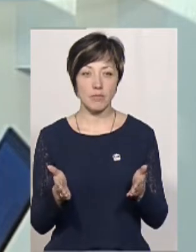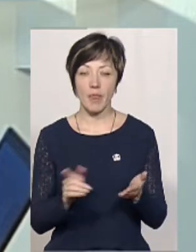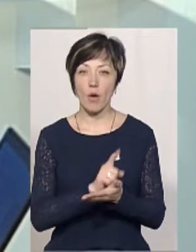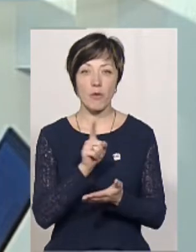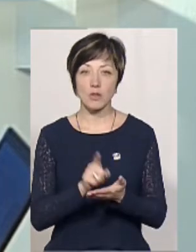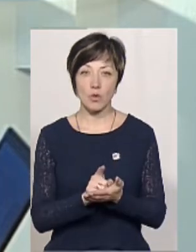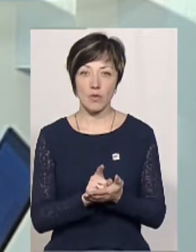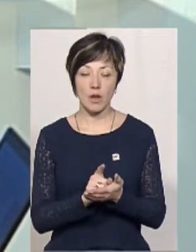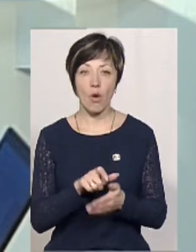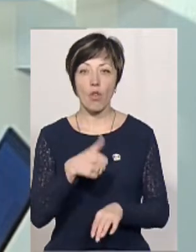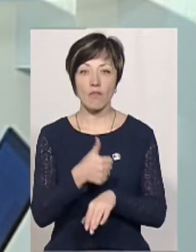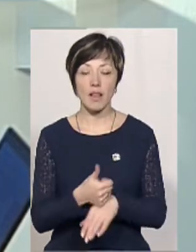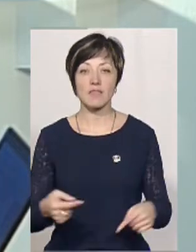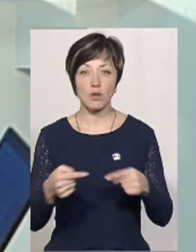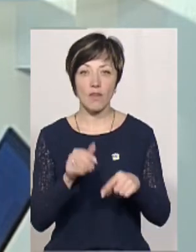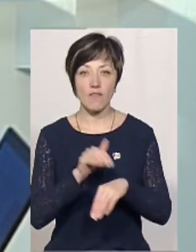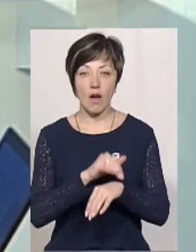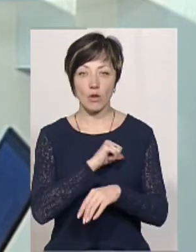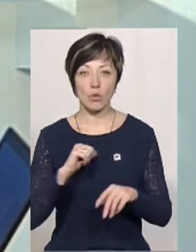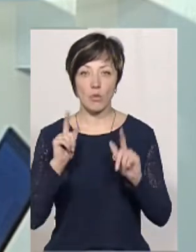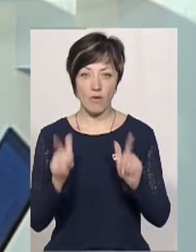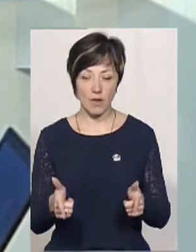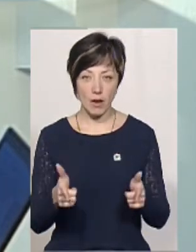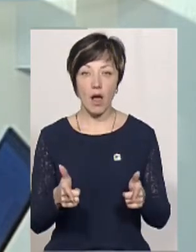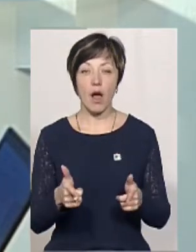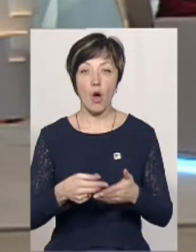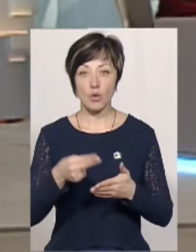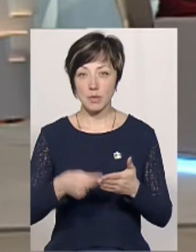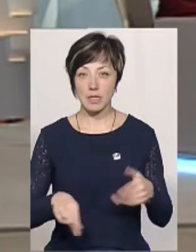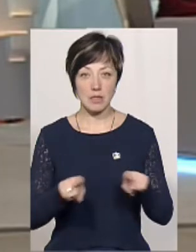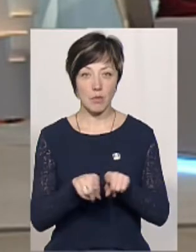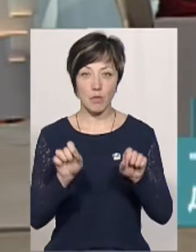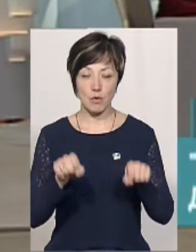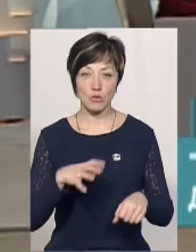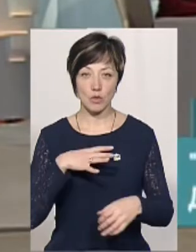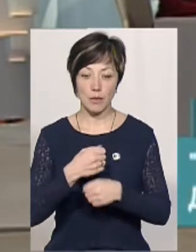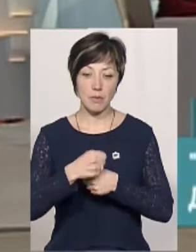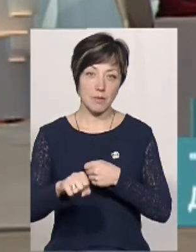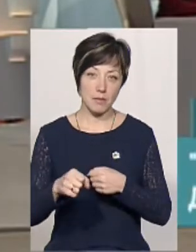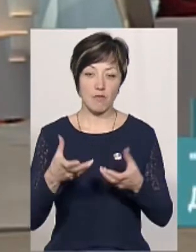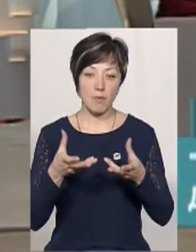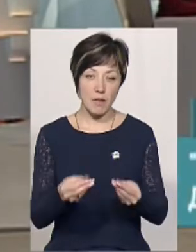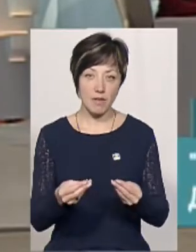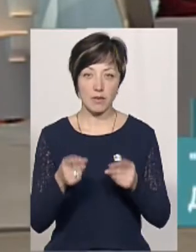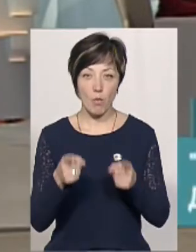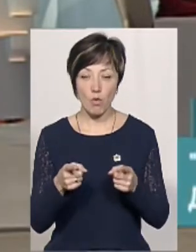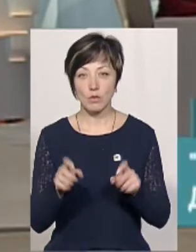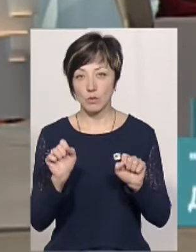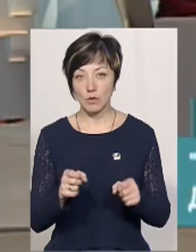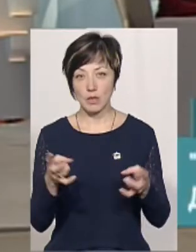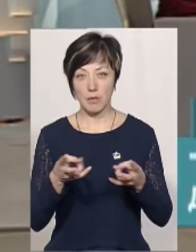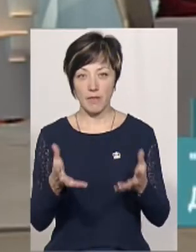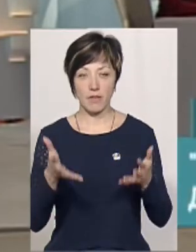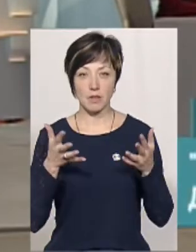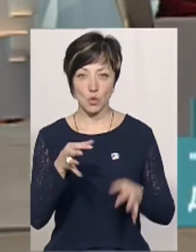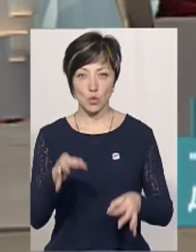він не обов'язково є згода. Головне встановити факт добровільної згоди, оскільки розписка так само може бути дана під якимось впливом, і це також треба